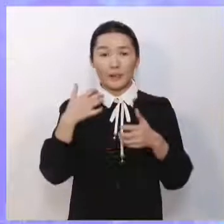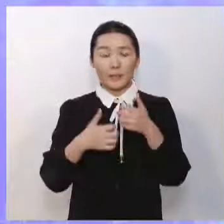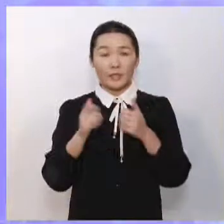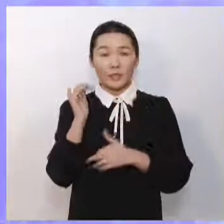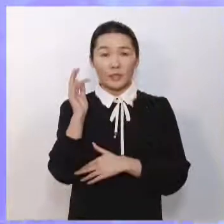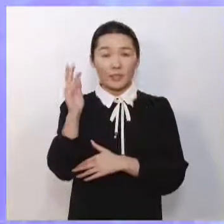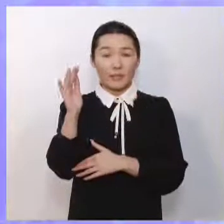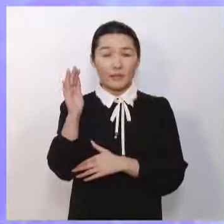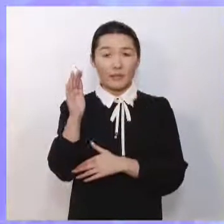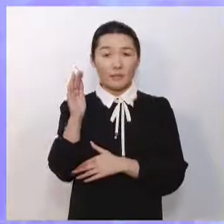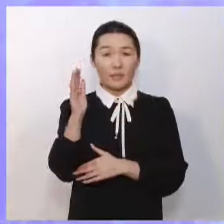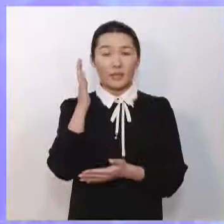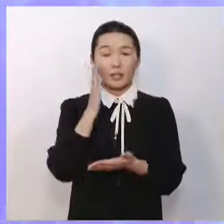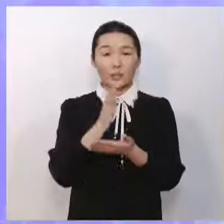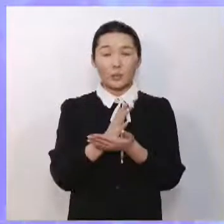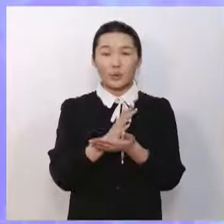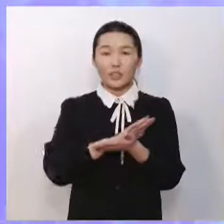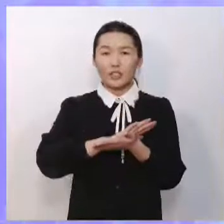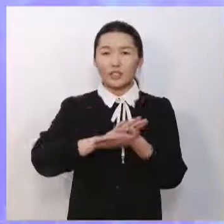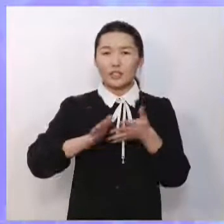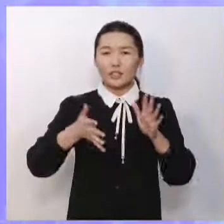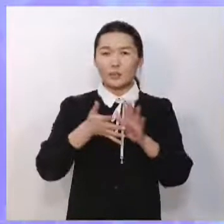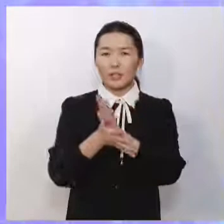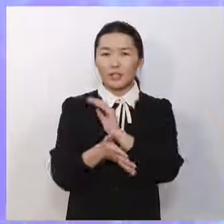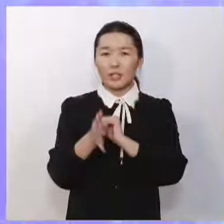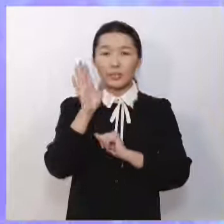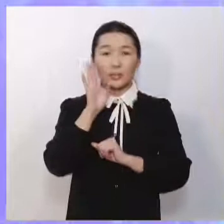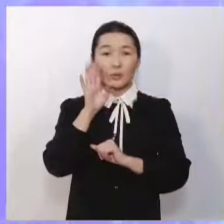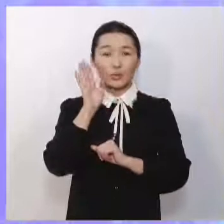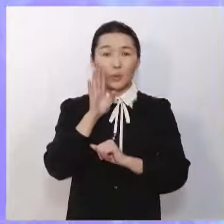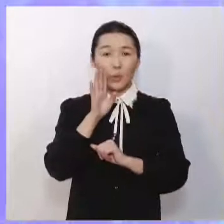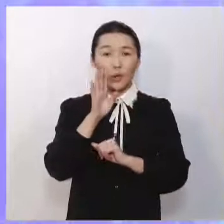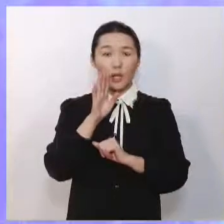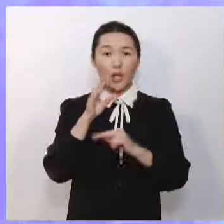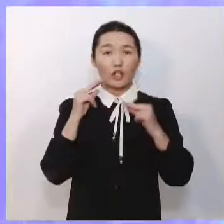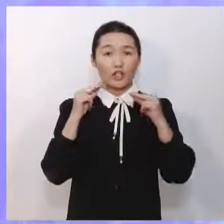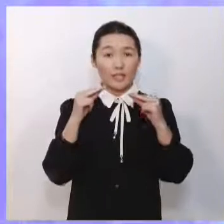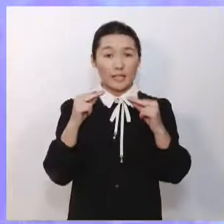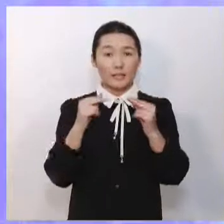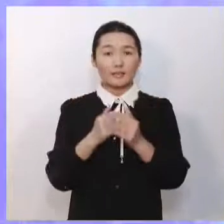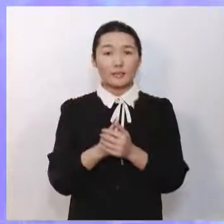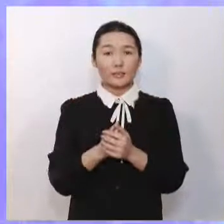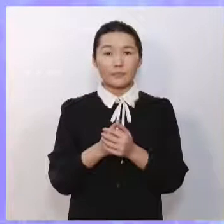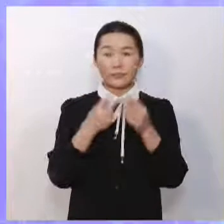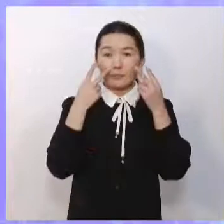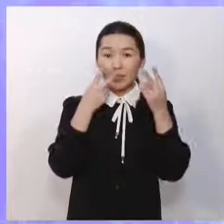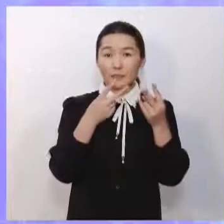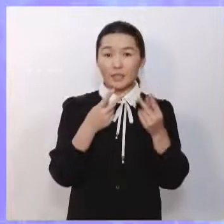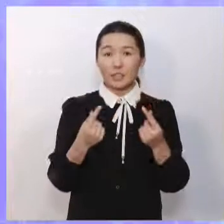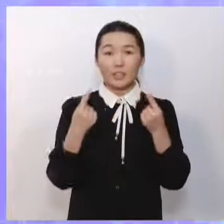деревьями струится чистый прозрачный ручеек честности. Посмотрите на прекрасные